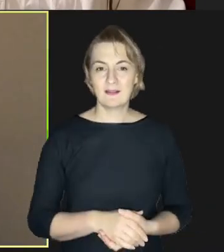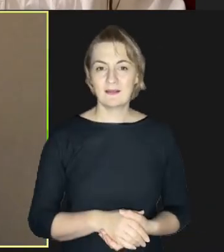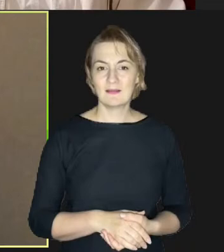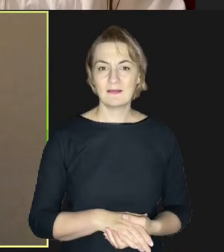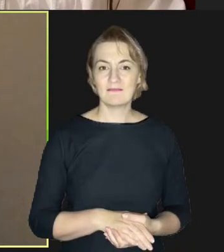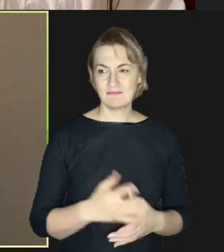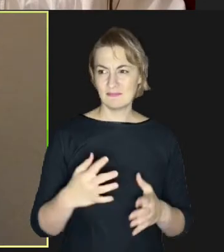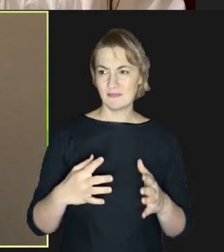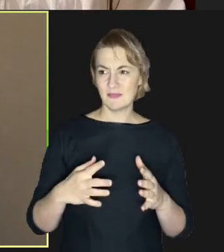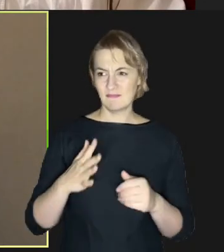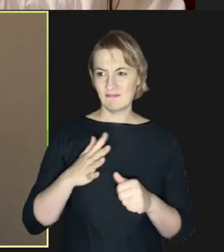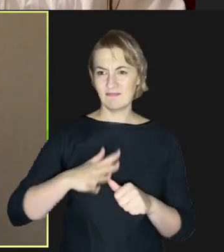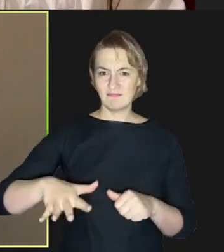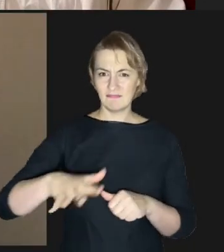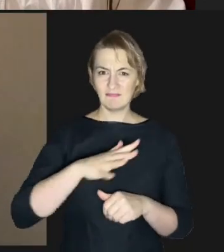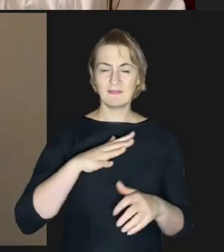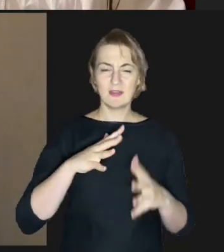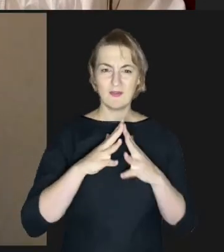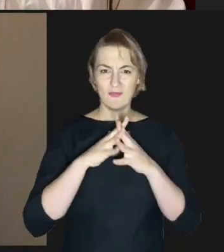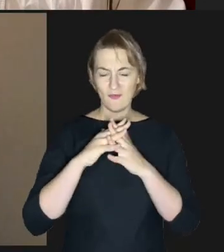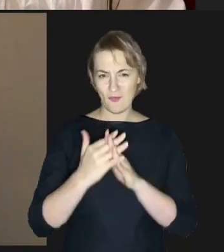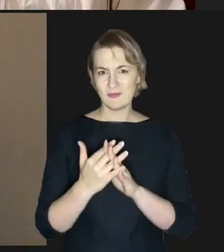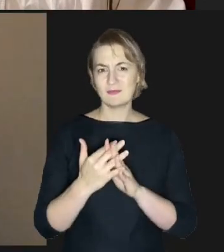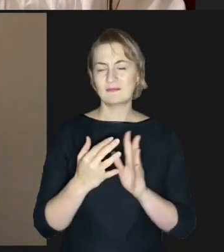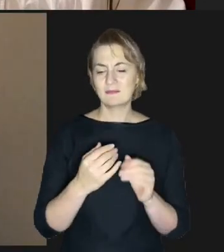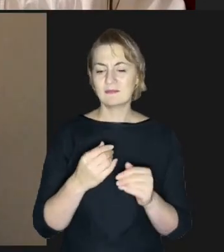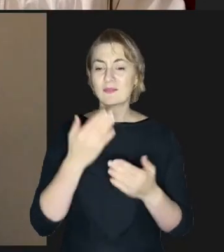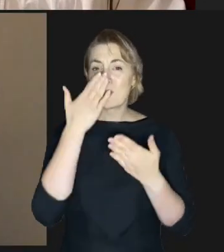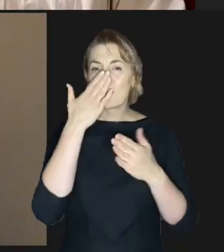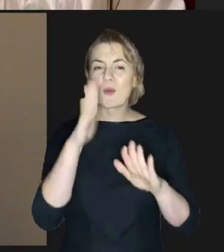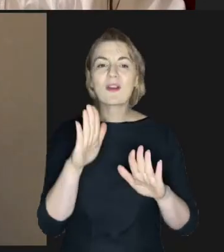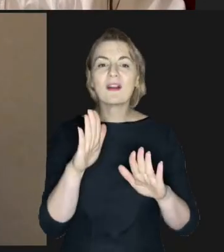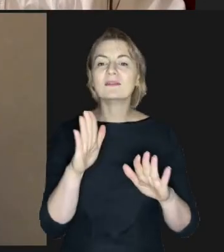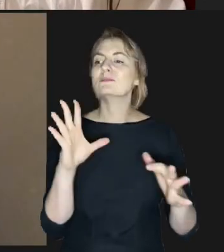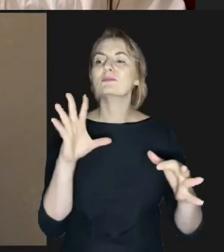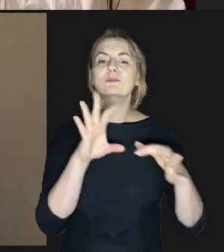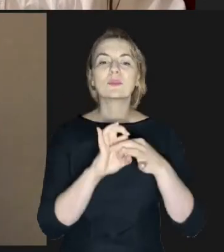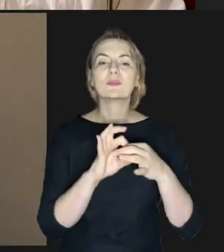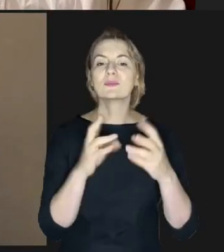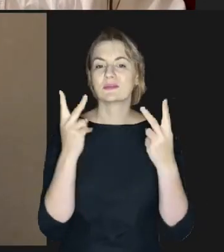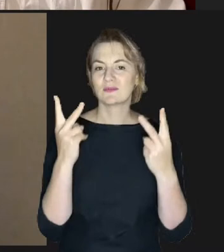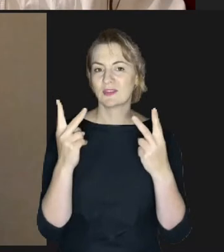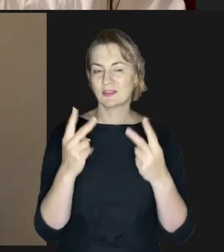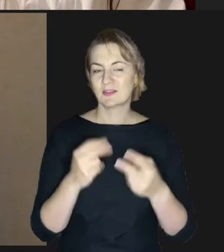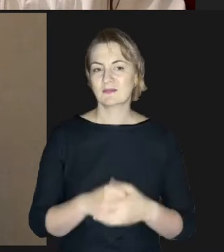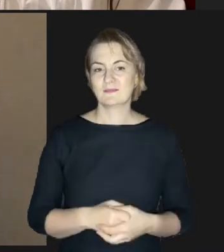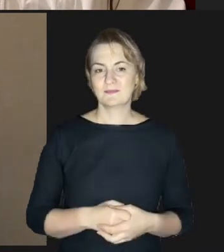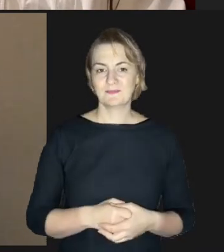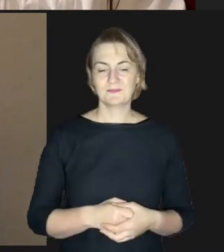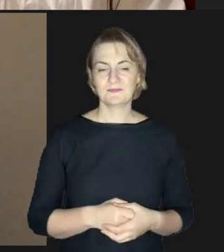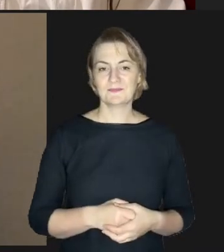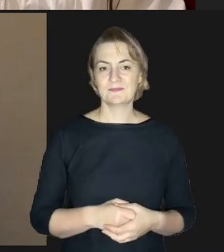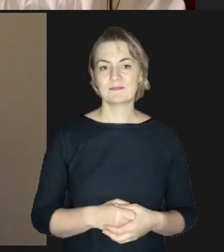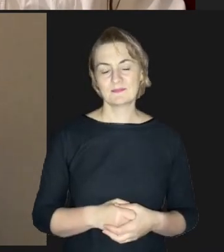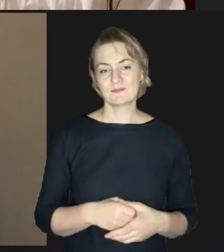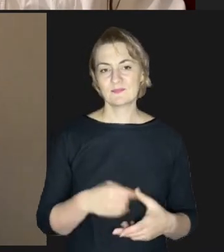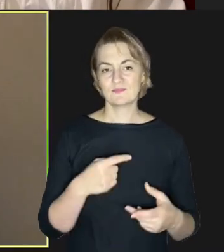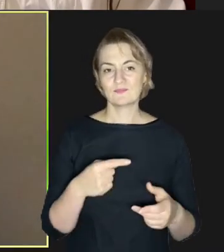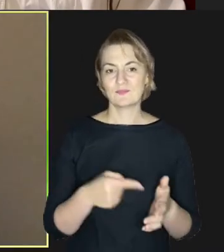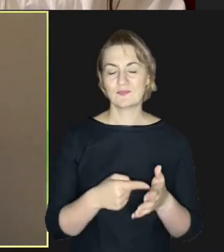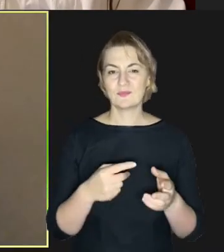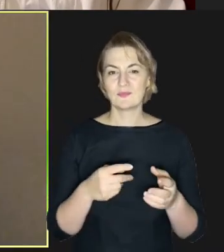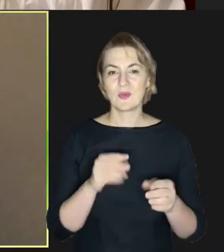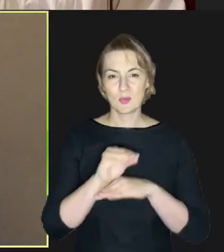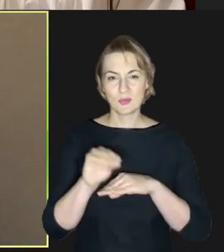w wiosce wokół nich. To jest istotą, pokazywanie zależności. No to jest proces edukacji.